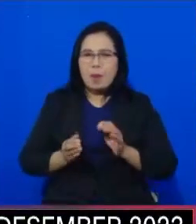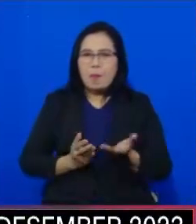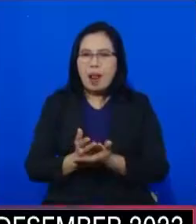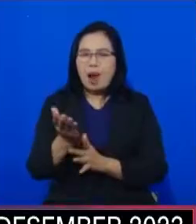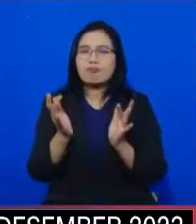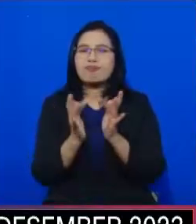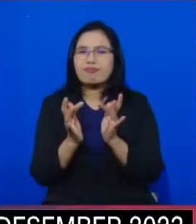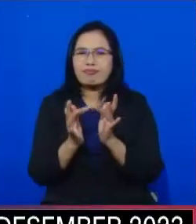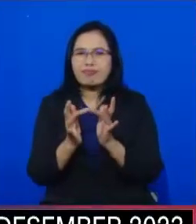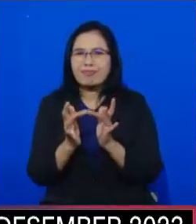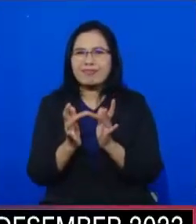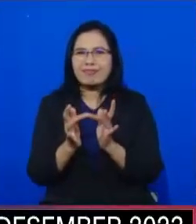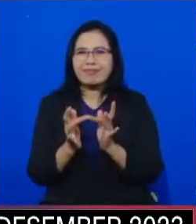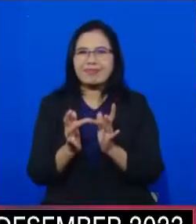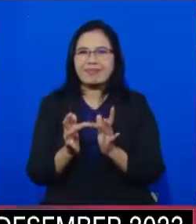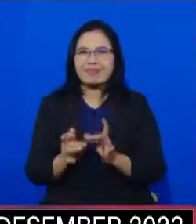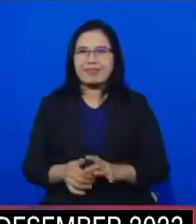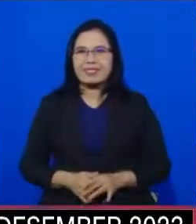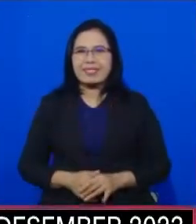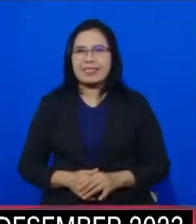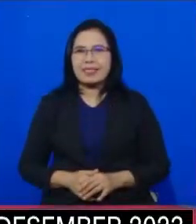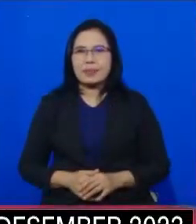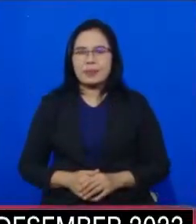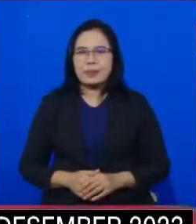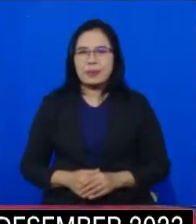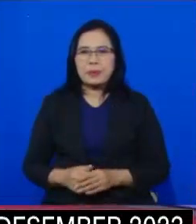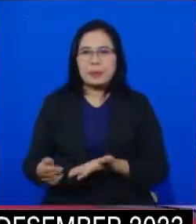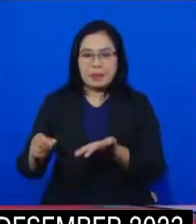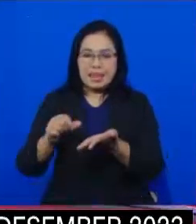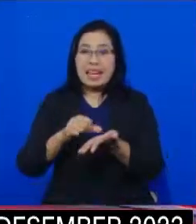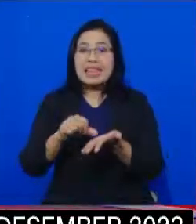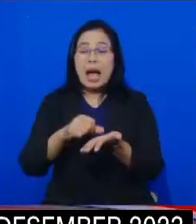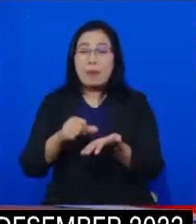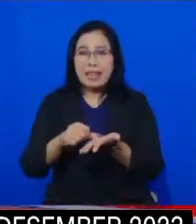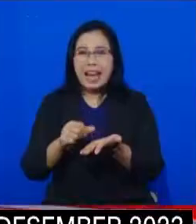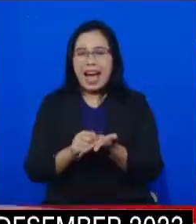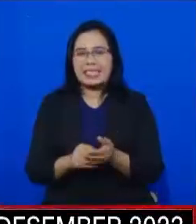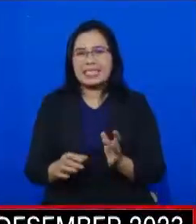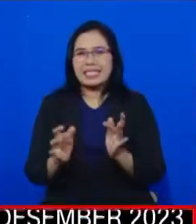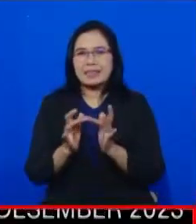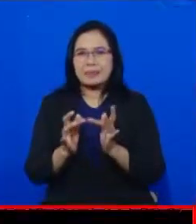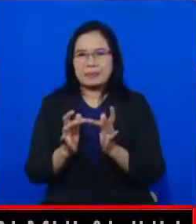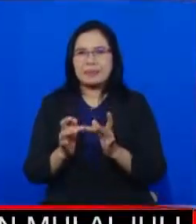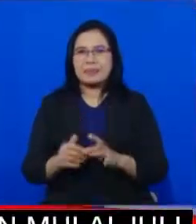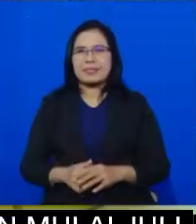pedagang Pasar Tanah Abang yang berjualan secara live online di aplikasi sosial media. Dan berikut sisi kota.